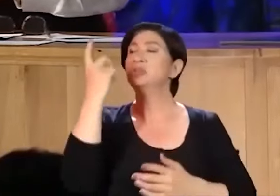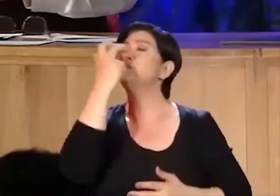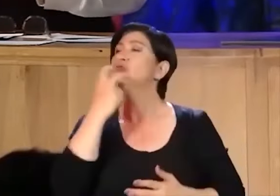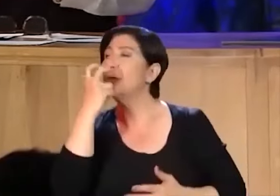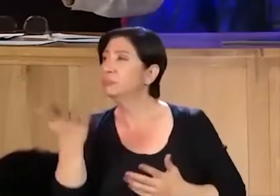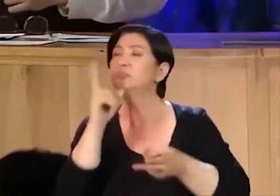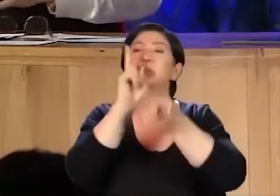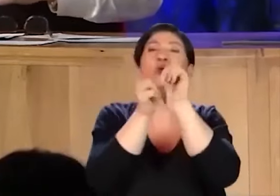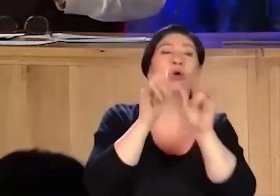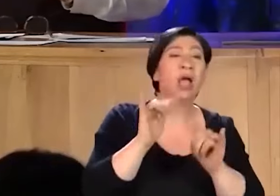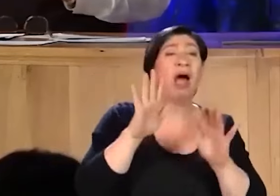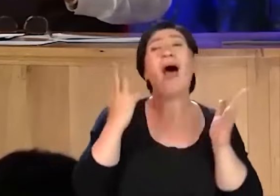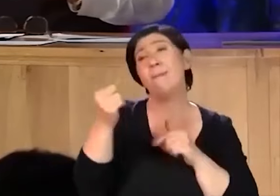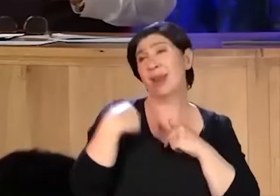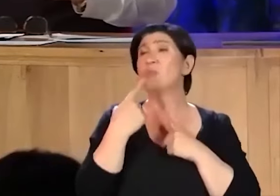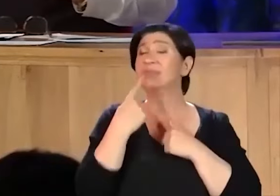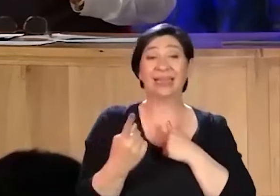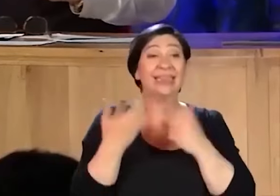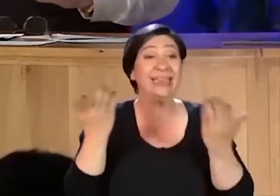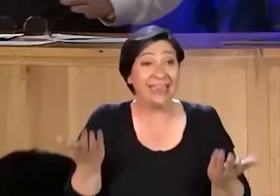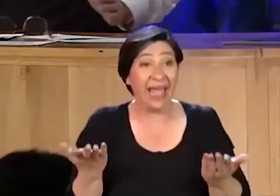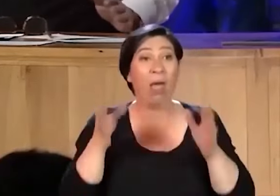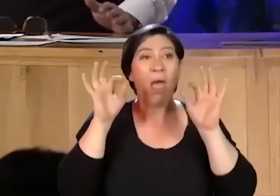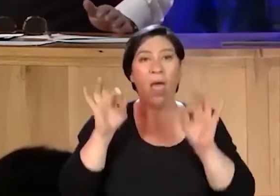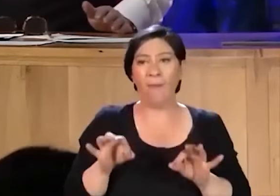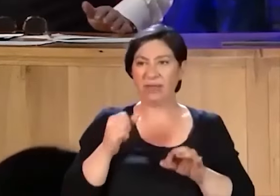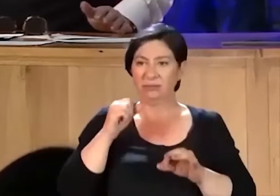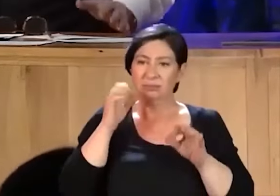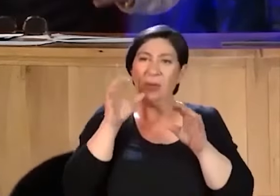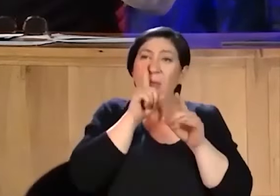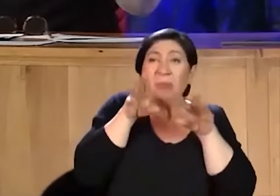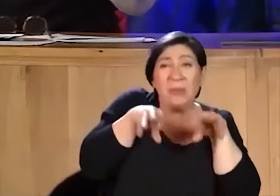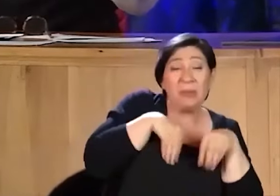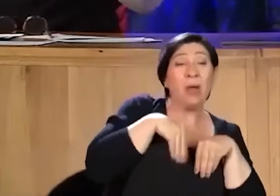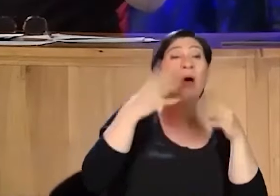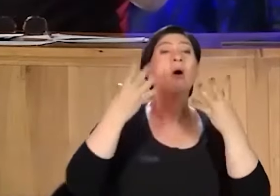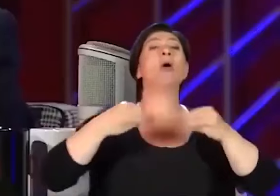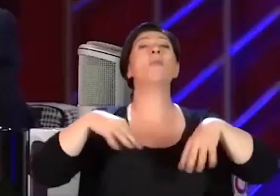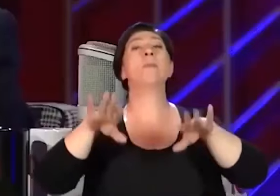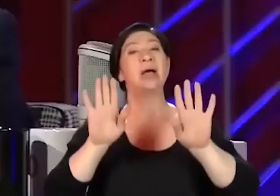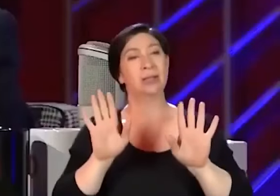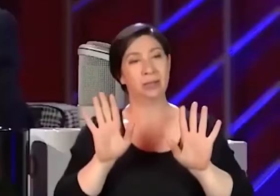bir sanatçı ay bana şunu dediler diye hemen silmemeli. Bir